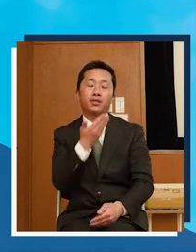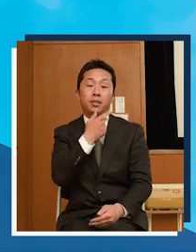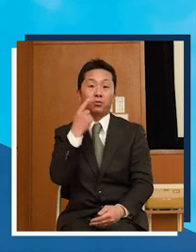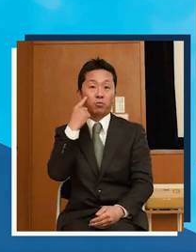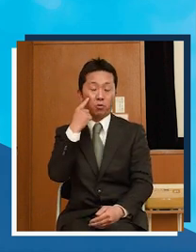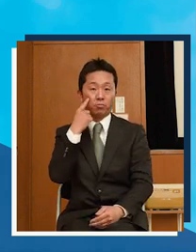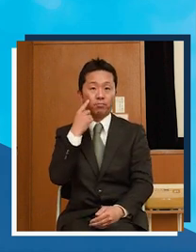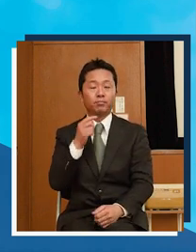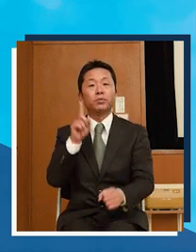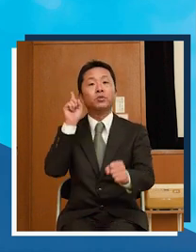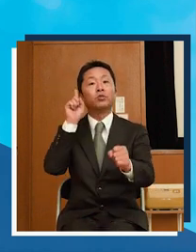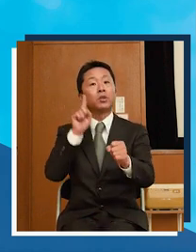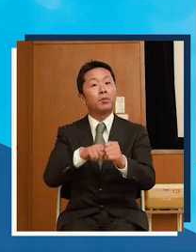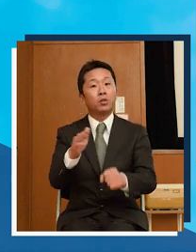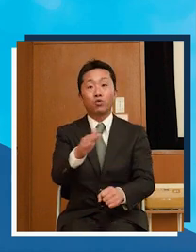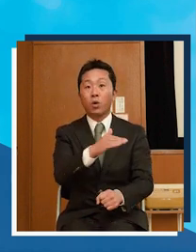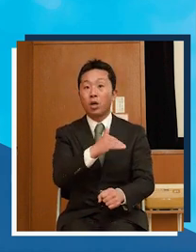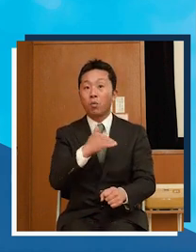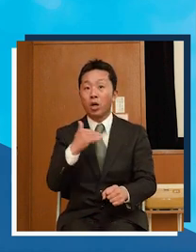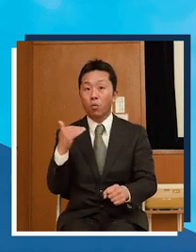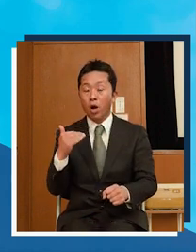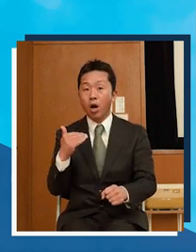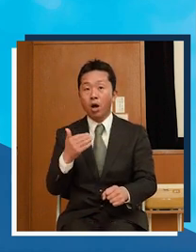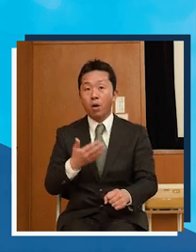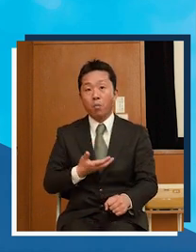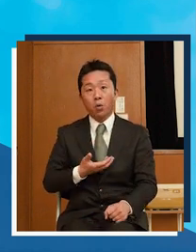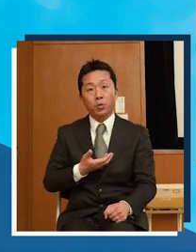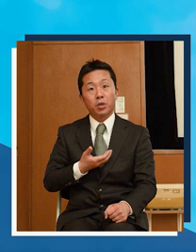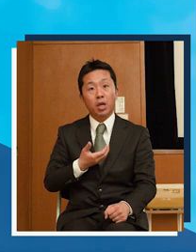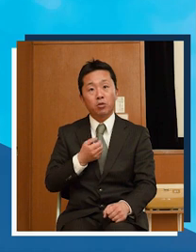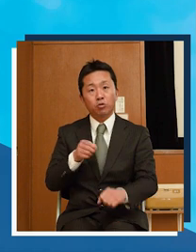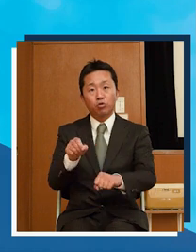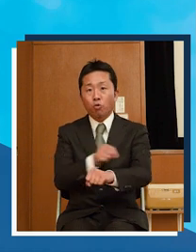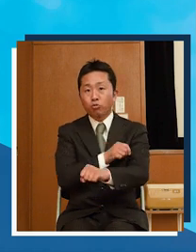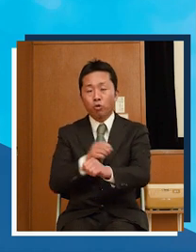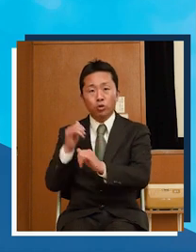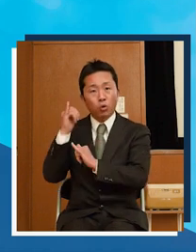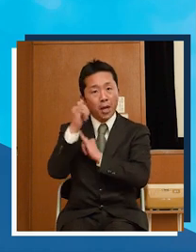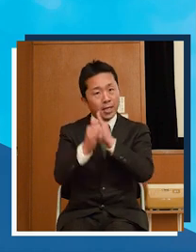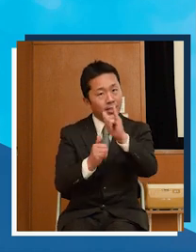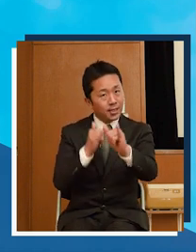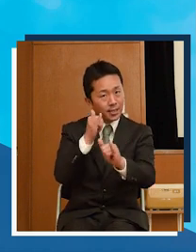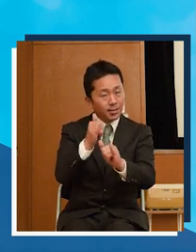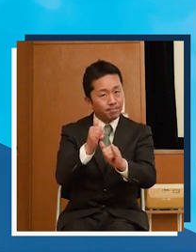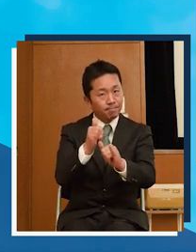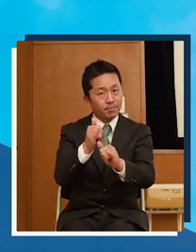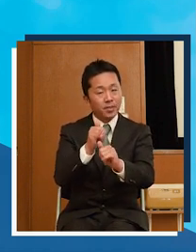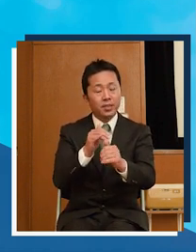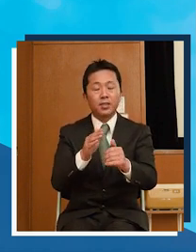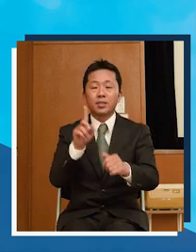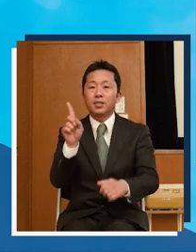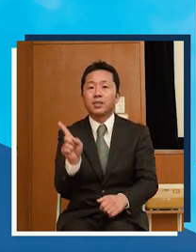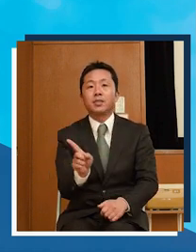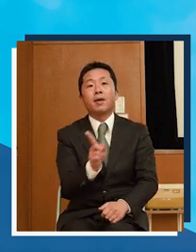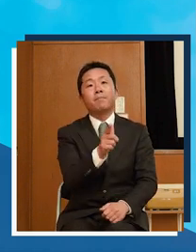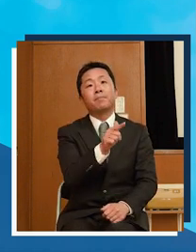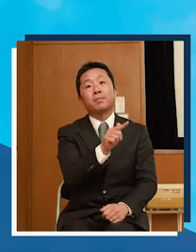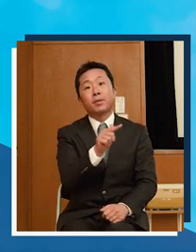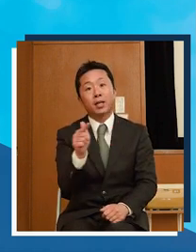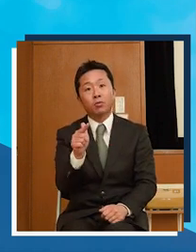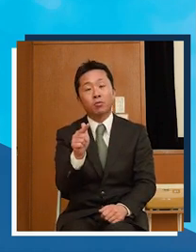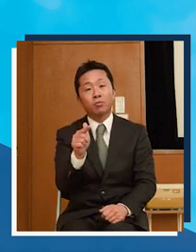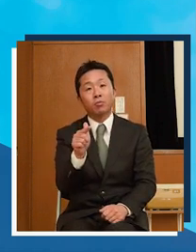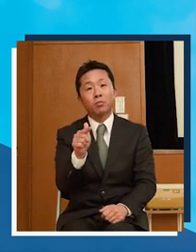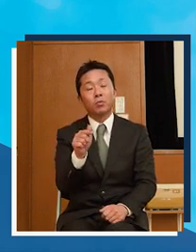このため我々は沖縄が持っている独特の歴史や伝統文化自然など私たちはこれを